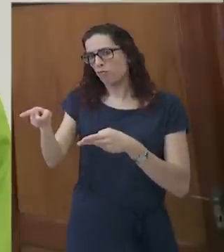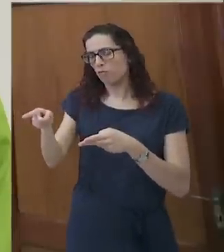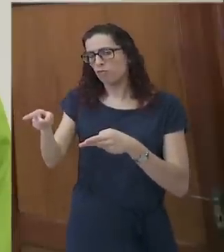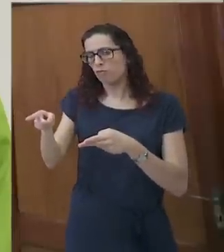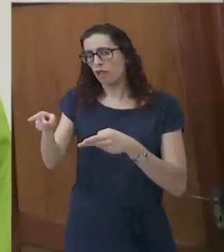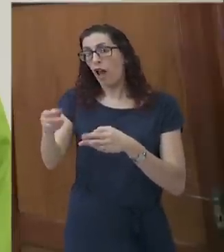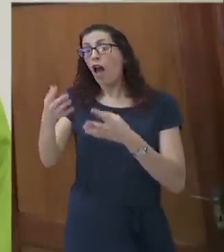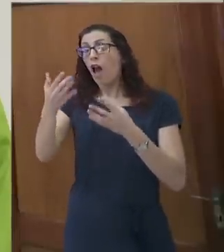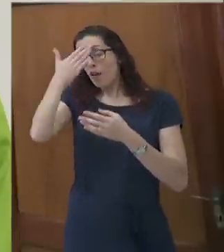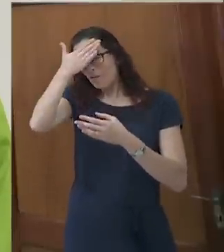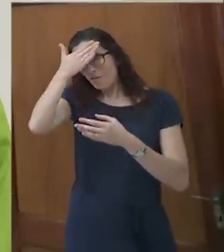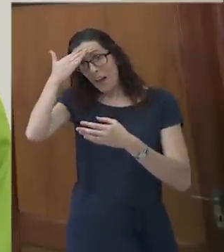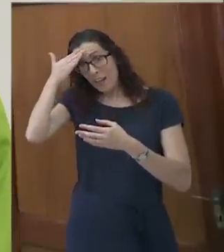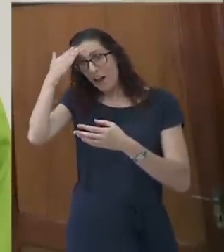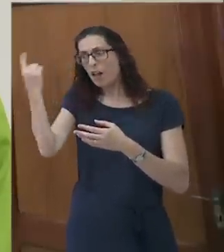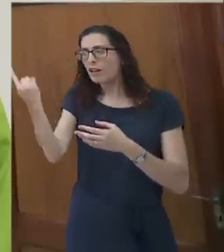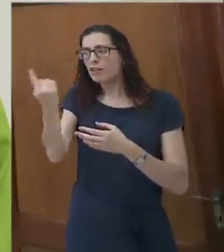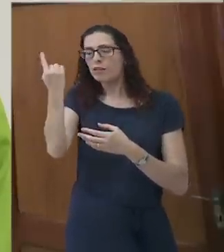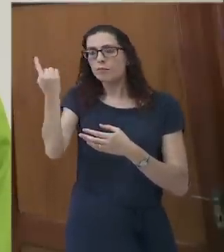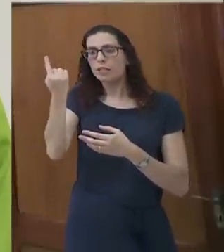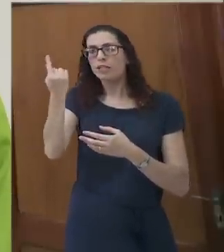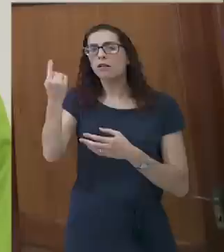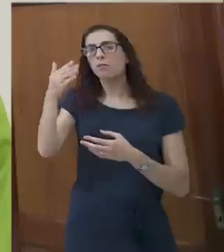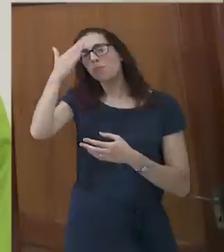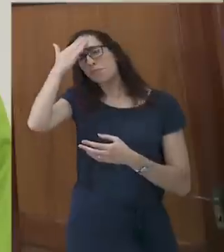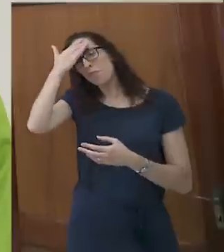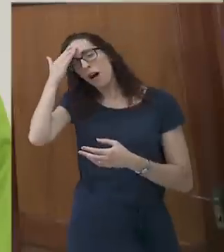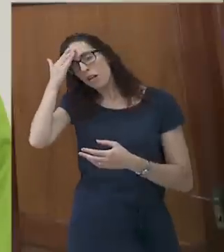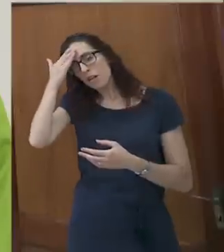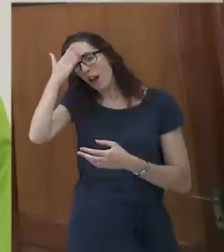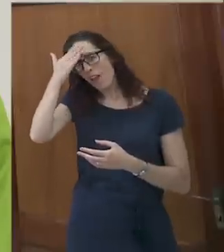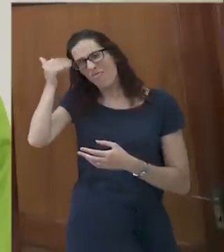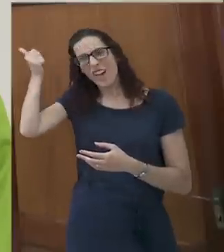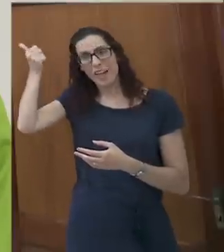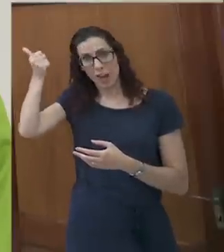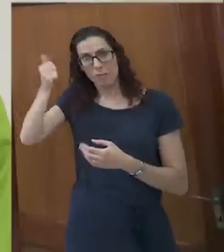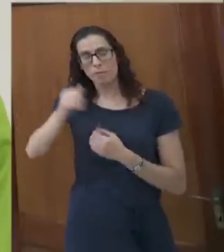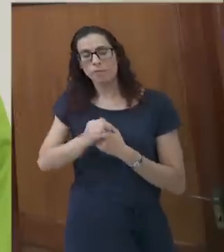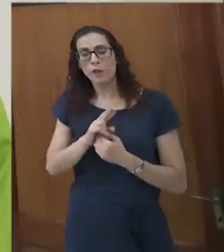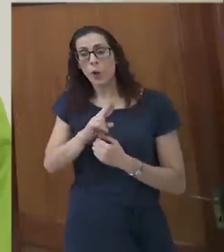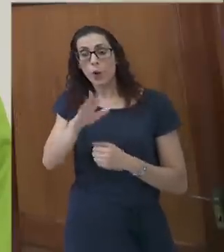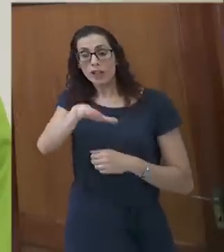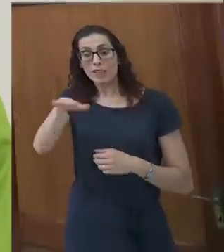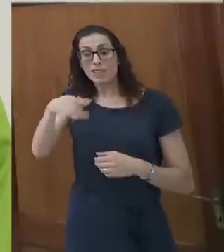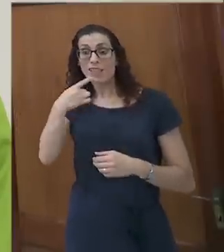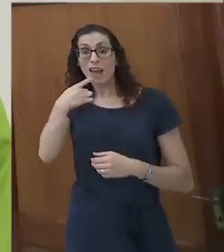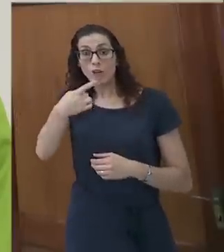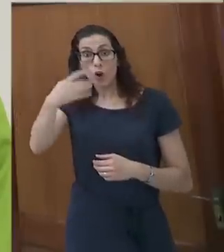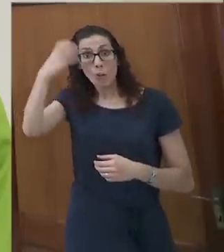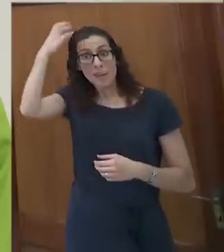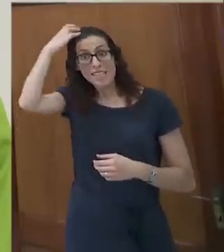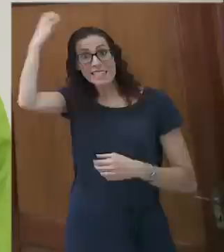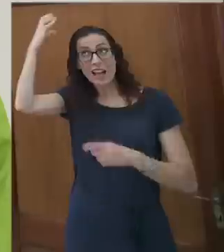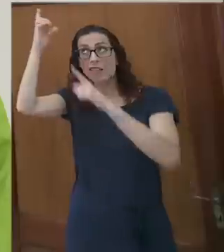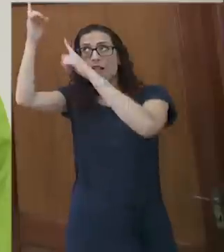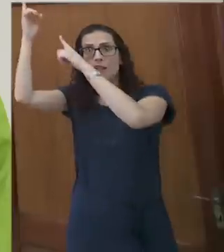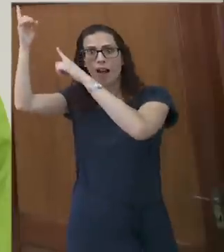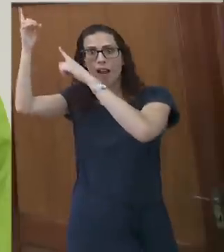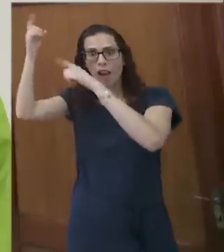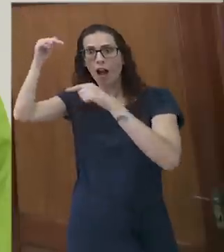fejn il-morda li jkun hemm. U lin-nies jgħidulhom is-saltna t'Alla waslitilkom.